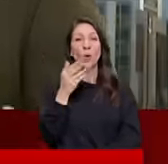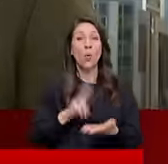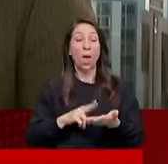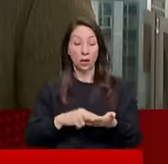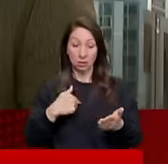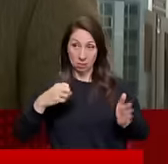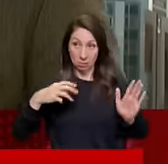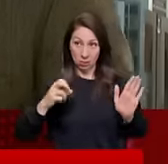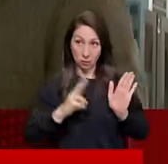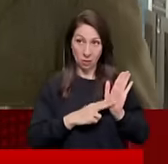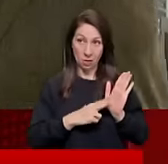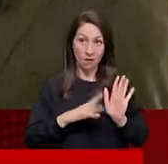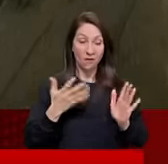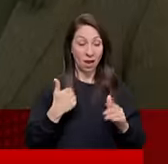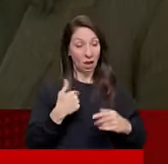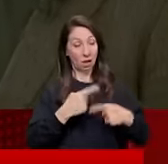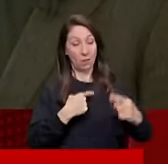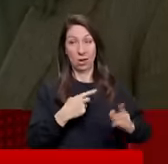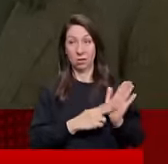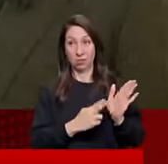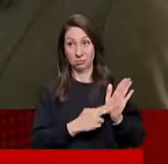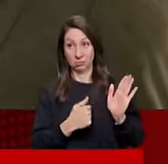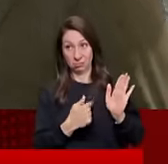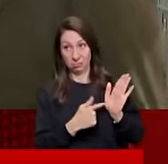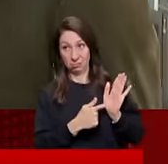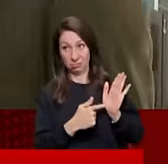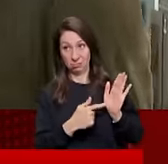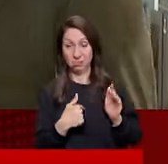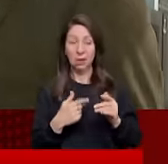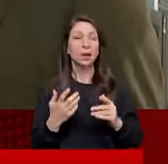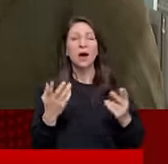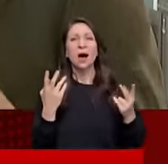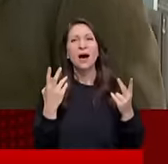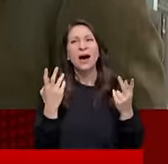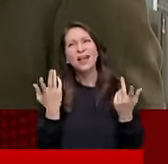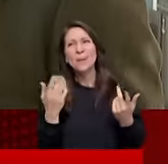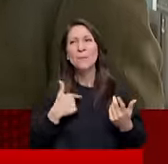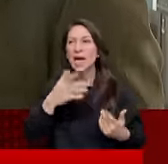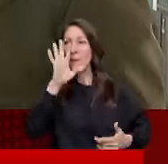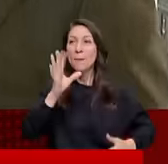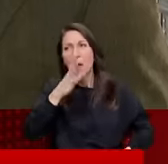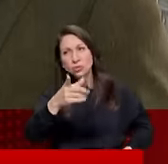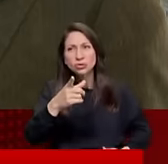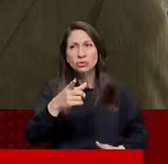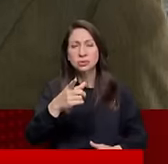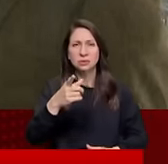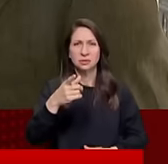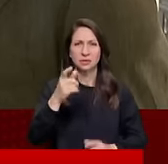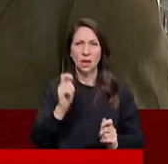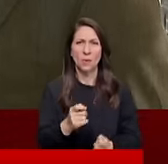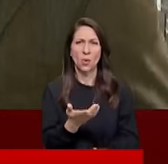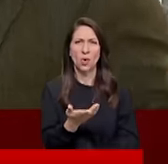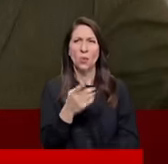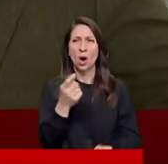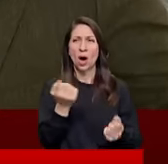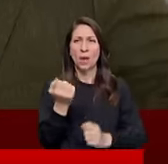kartı vesaire ya da hamili kart yakınımdır diye AK Partili birinden alınmış referans kartını gözümüzün içine soktu.